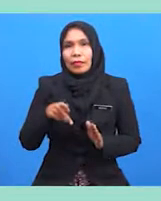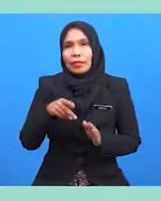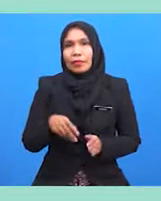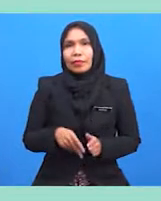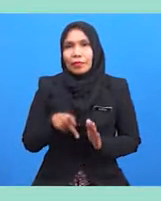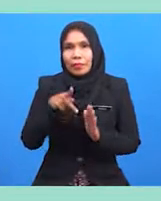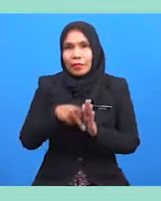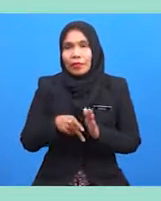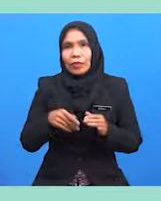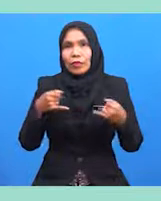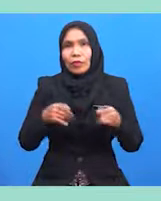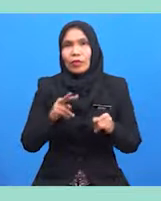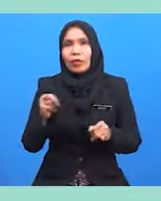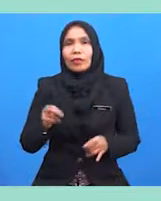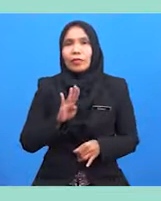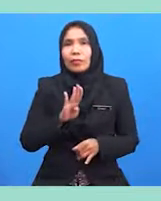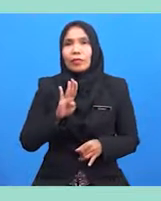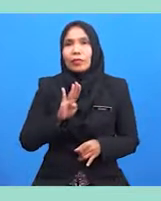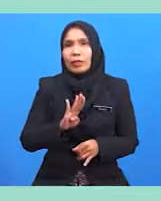pasaran modal antarabangsa.